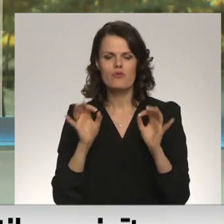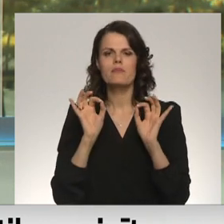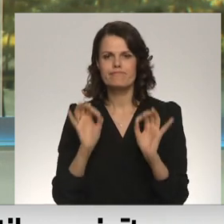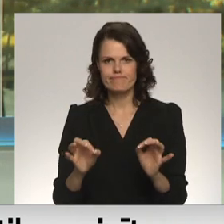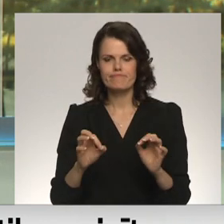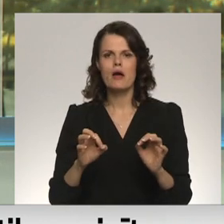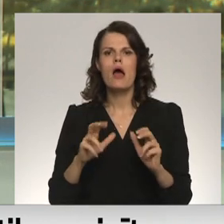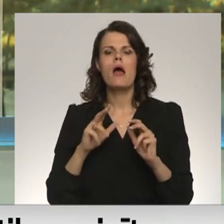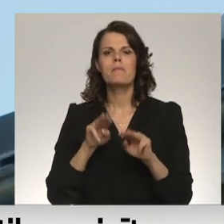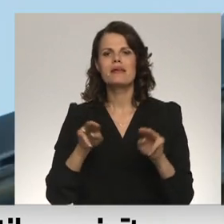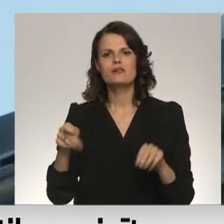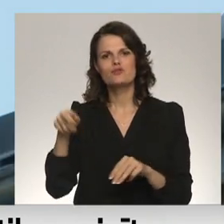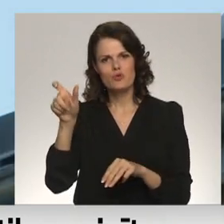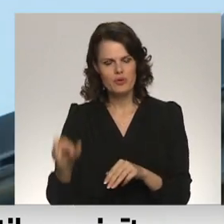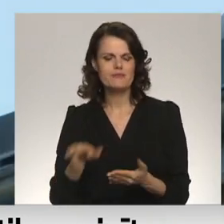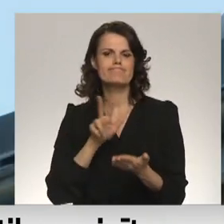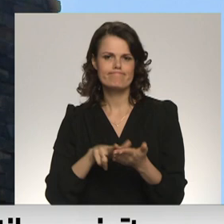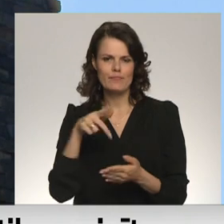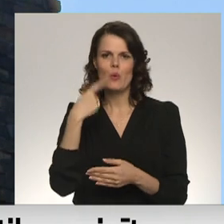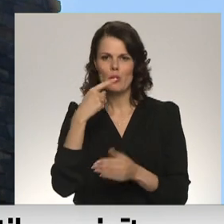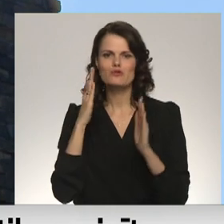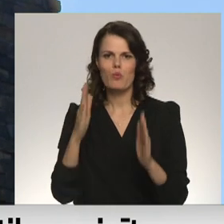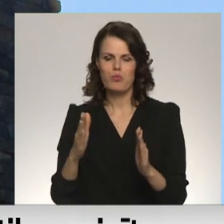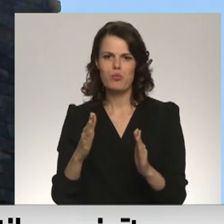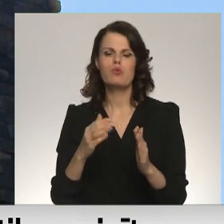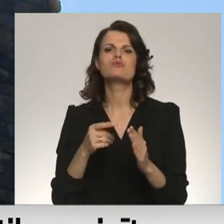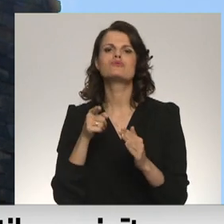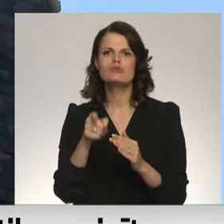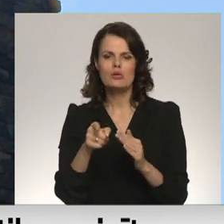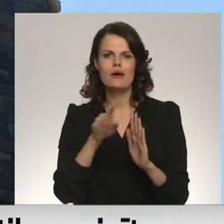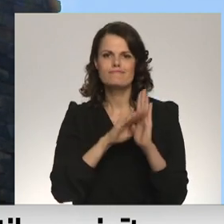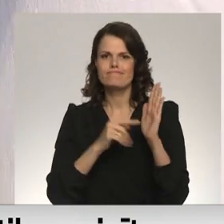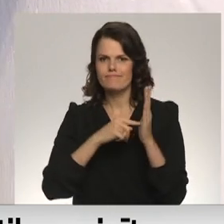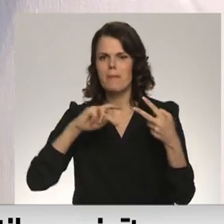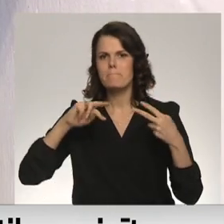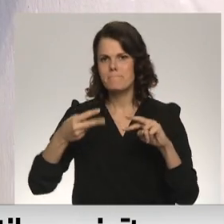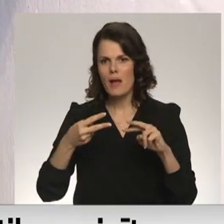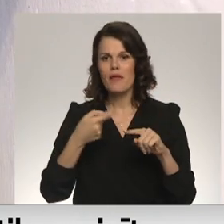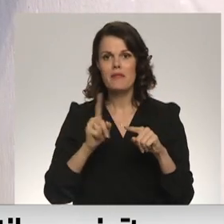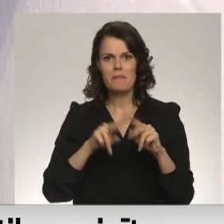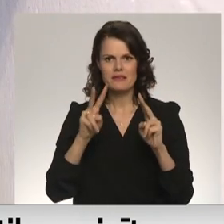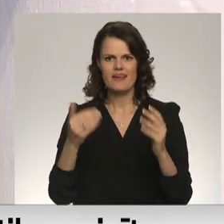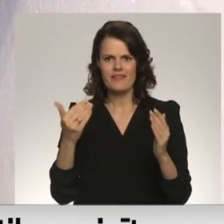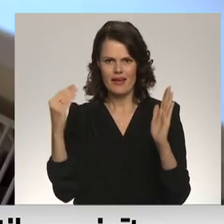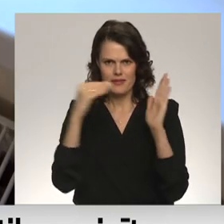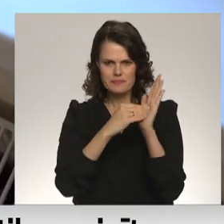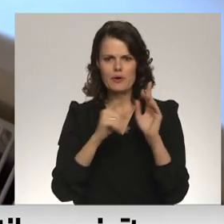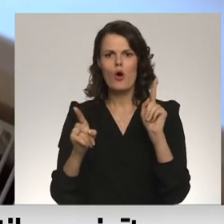prasības tiks mainītas. Pašlaik ministrijas atbalstu nevar saņemt, jo apkuras katls jāmaina pret tādu, kura efektivitāte